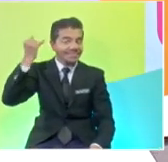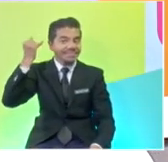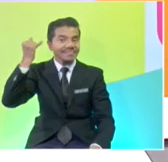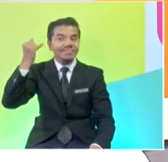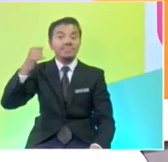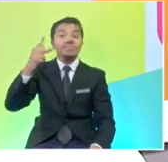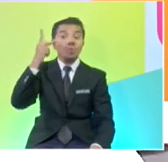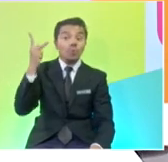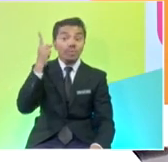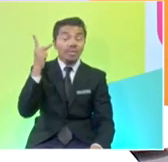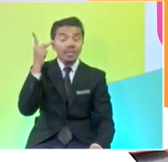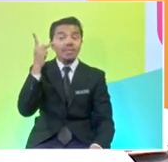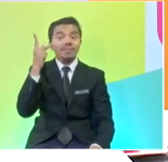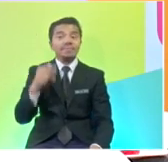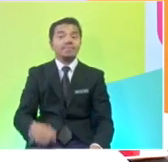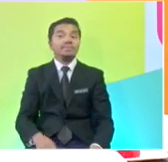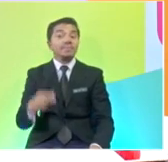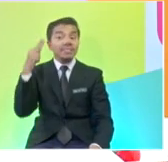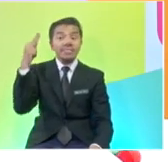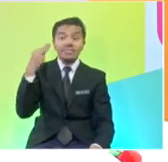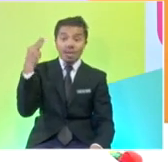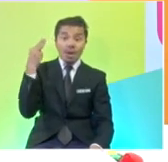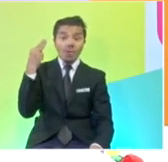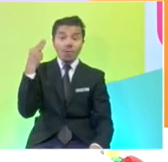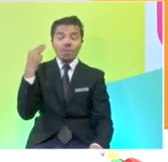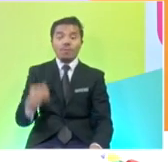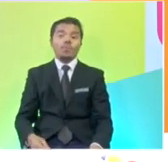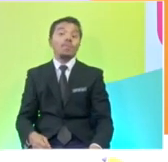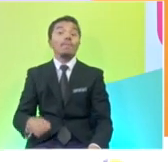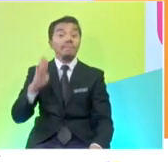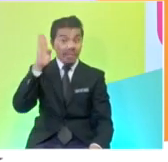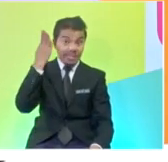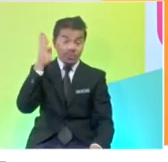kuning hijau biru